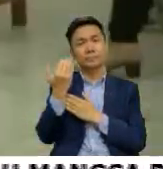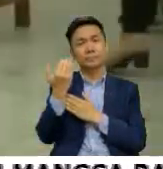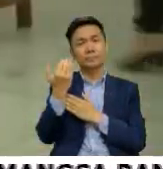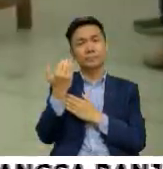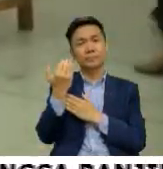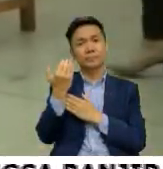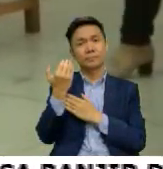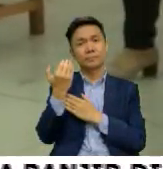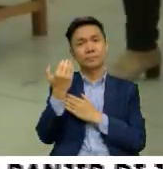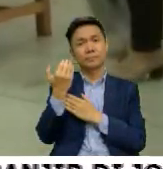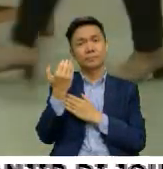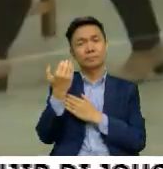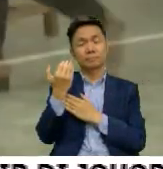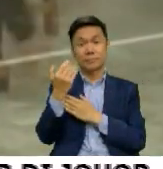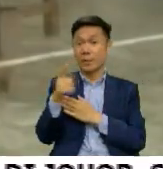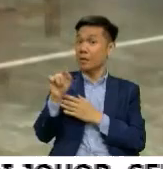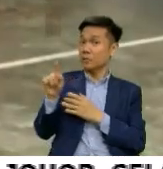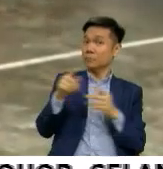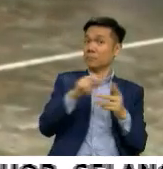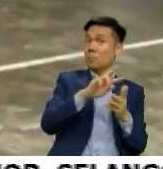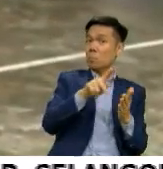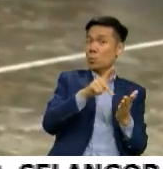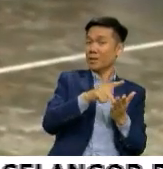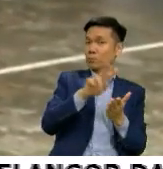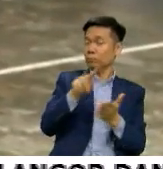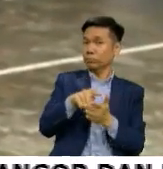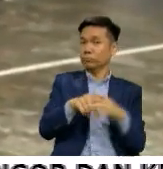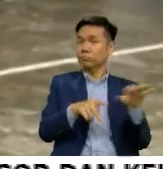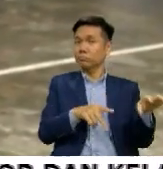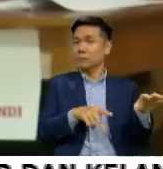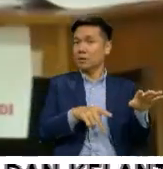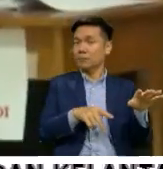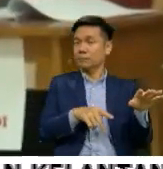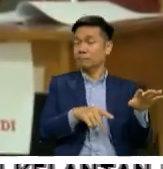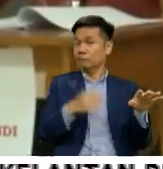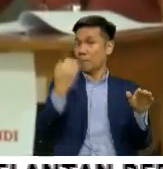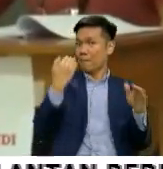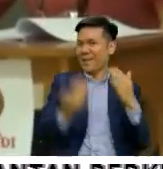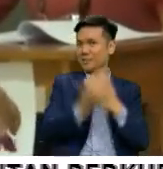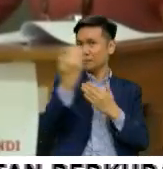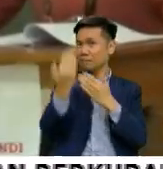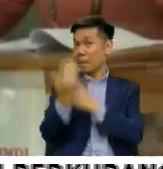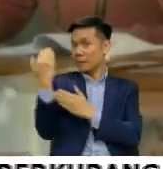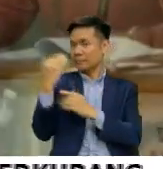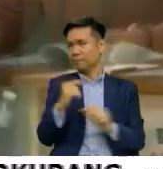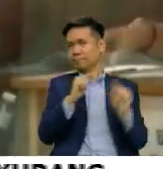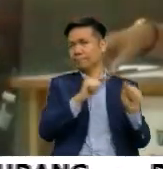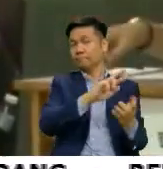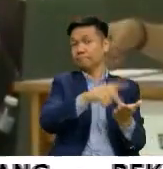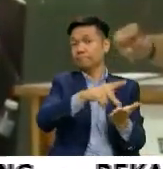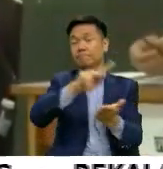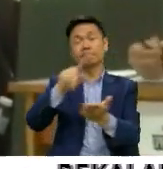bagi saya saluran 4 dan 2 4 hingga 2 ramai